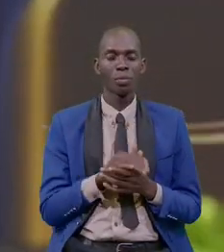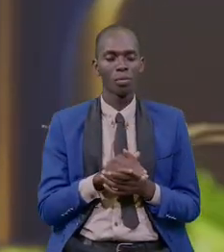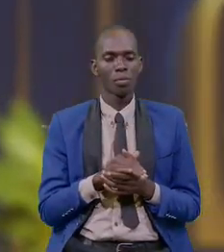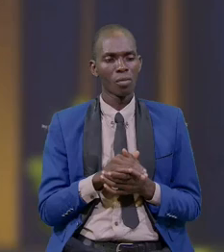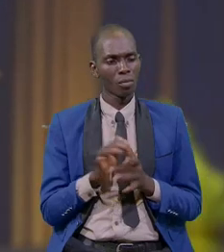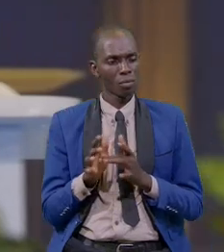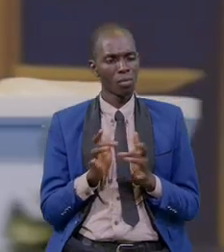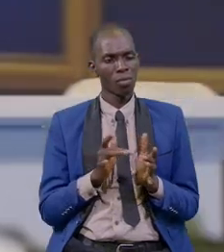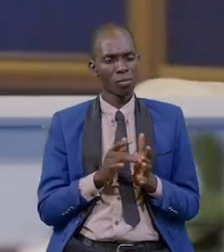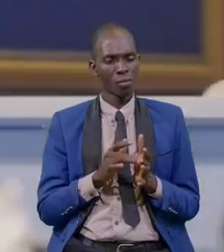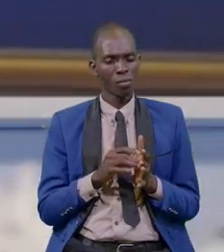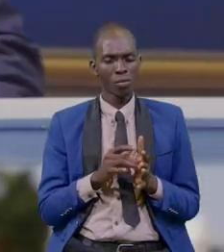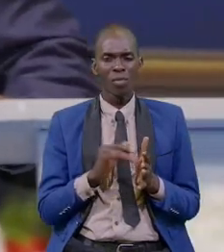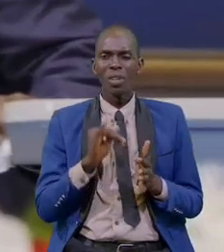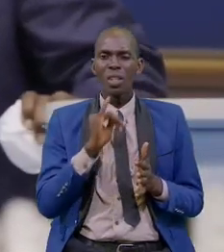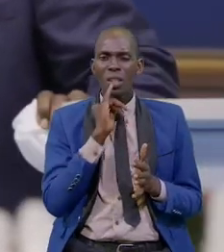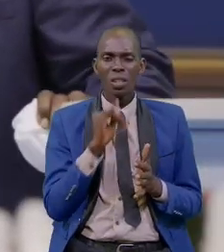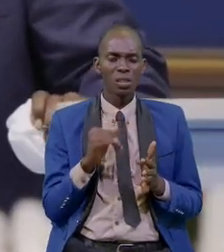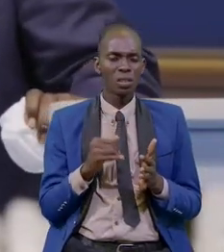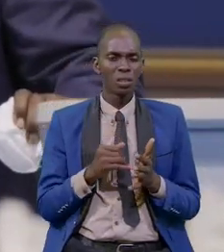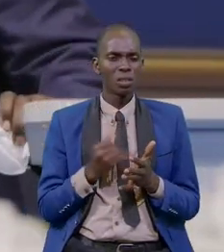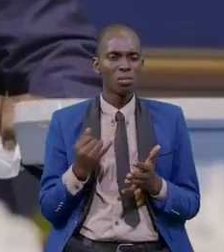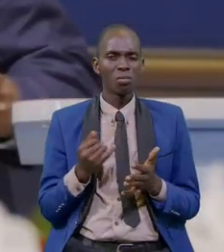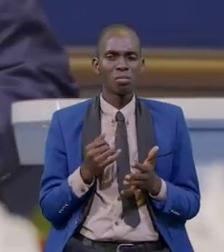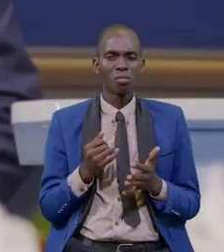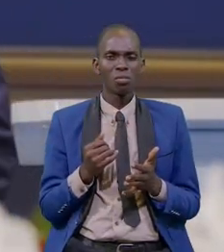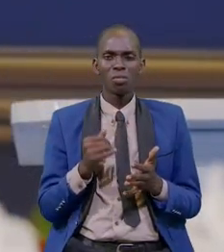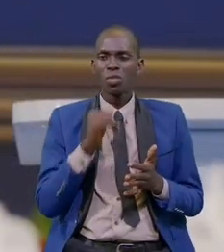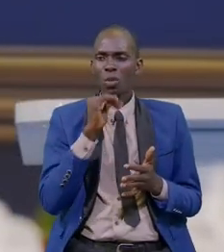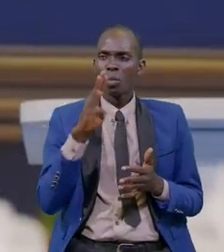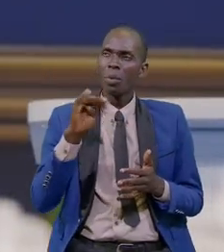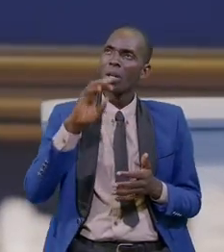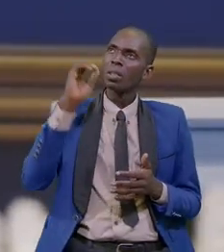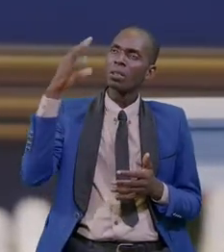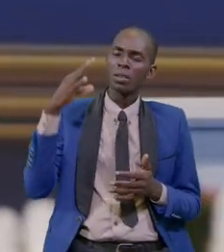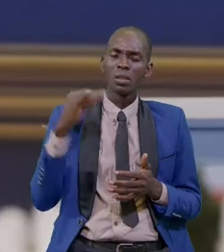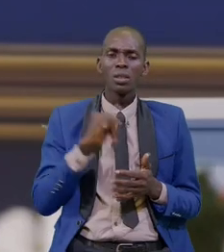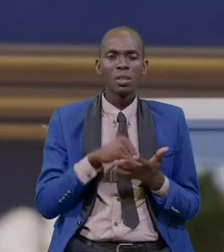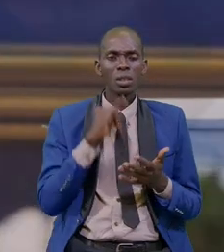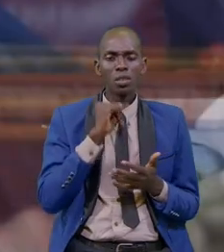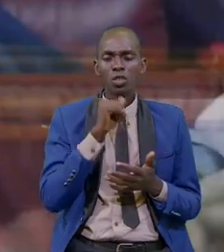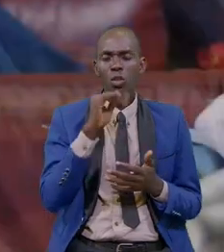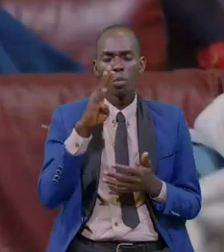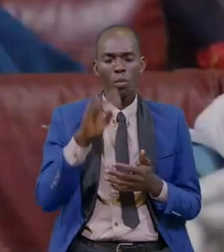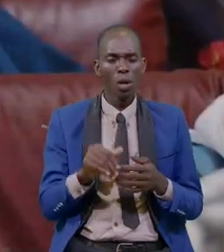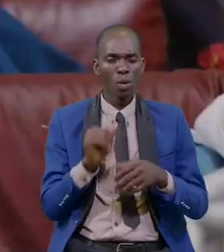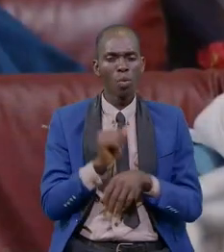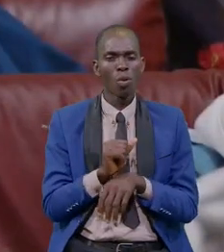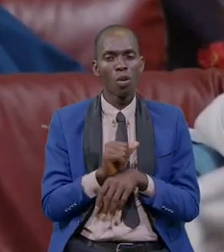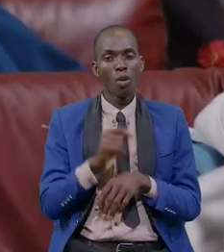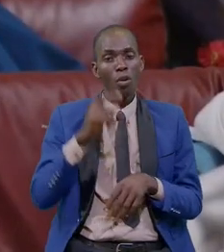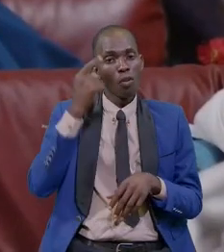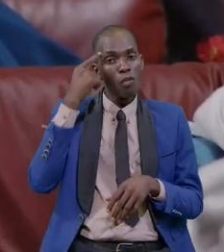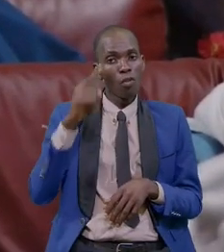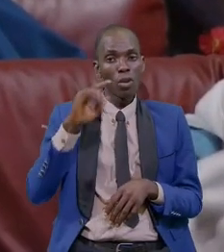Jésus, est-ce que ce n'est pas par la grâce? Est-ce que ce n'est pas les œuvres? Oui, ce n'est pas la grâce, mais la grâce porte